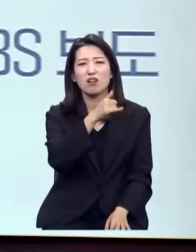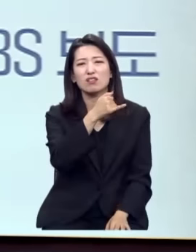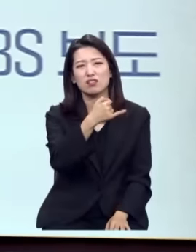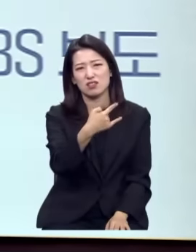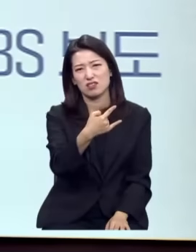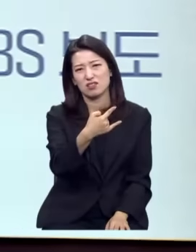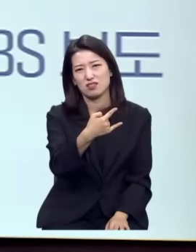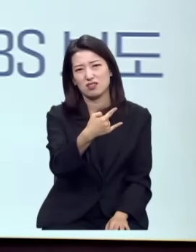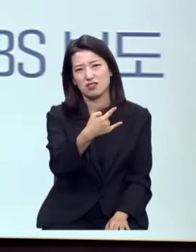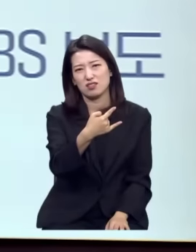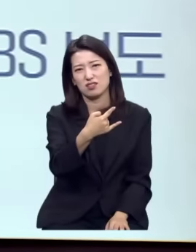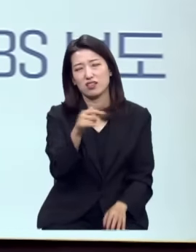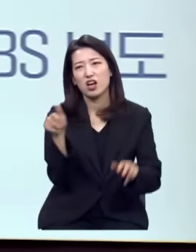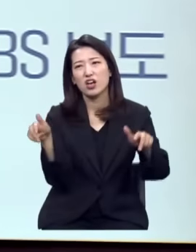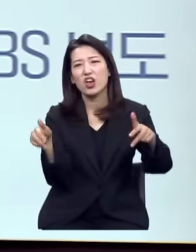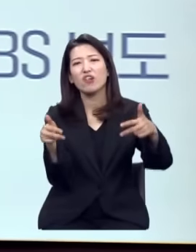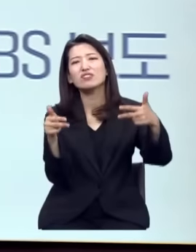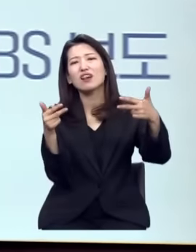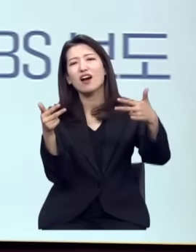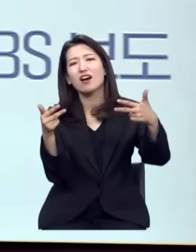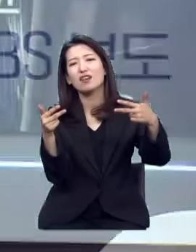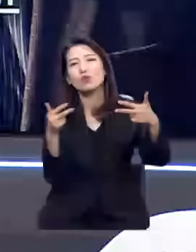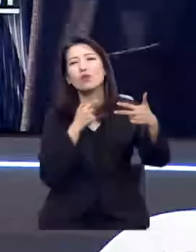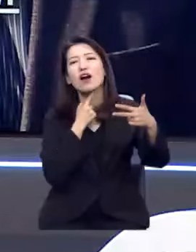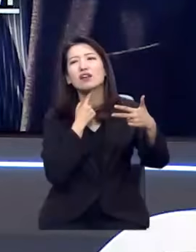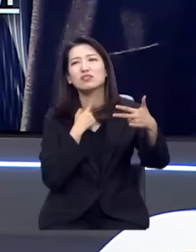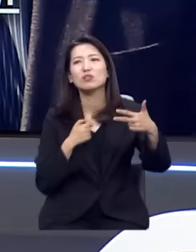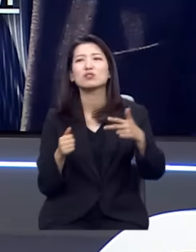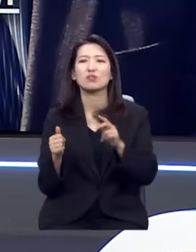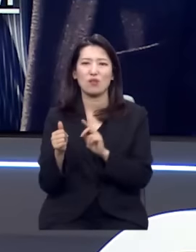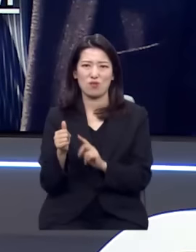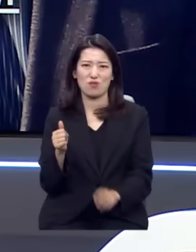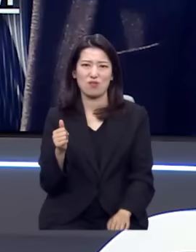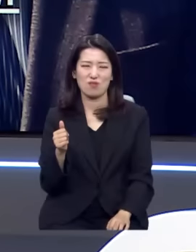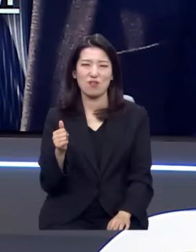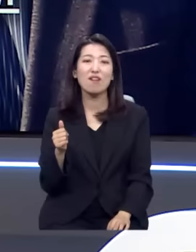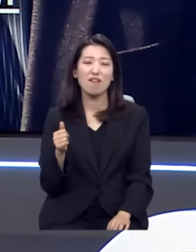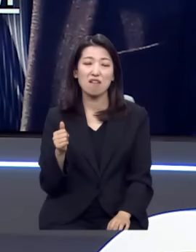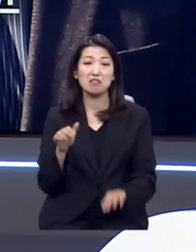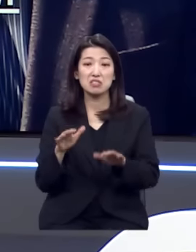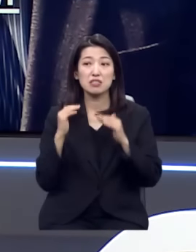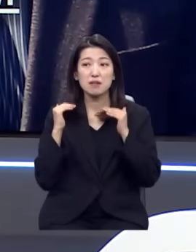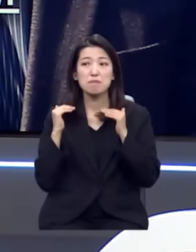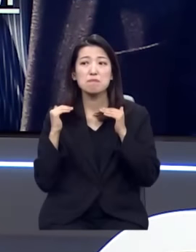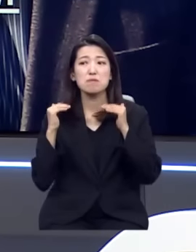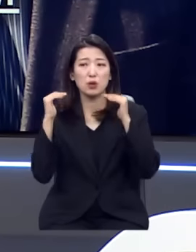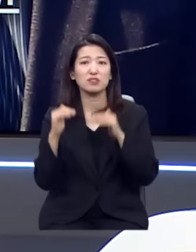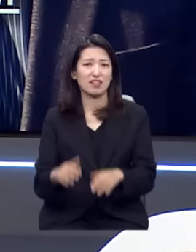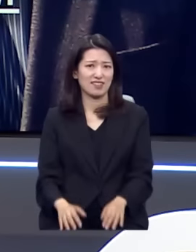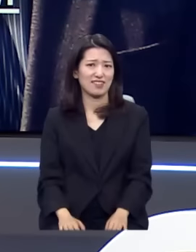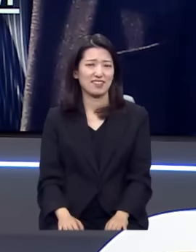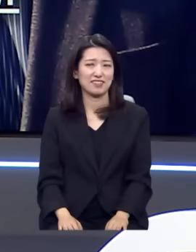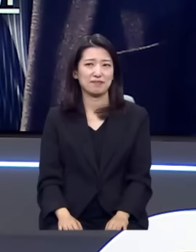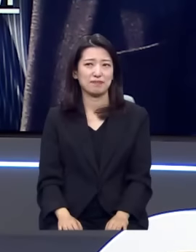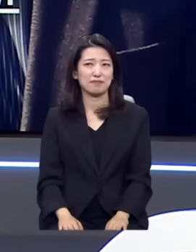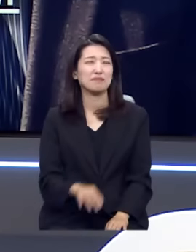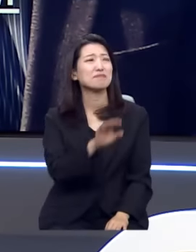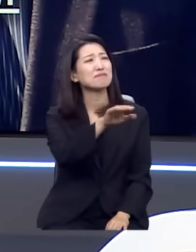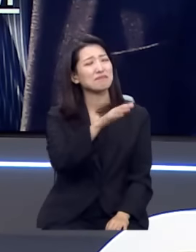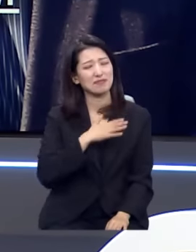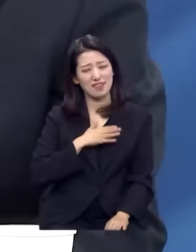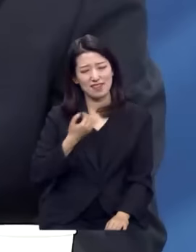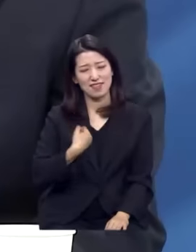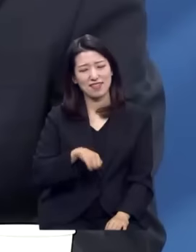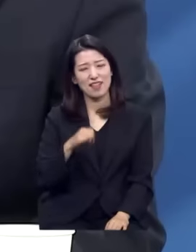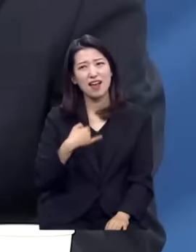거다라는 겁니다 그럼 최청일 교수님음 지금 이게 결국 다 김여사 보라고 내 내 딸 이만 두 살 두 살일